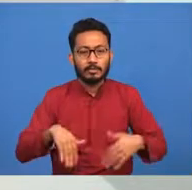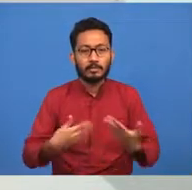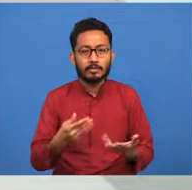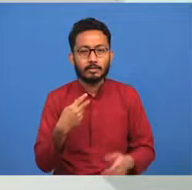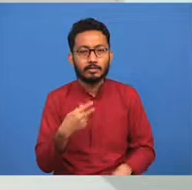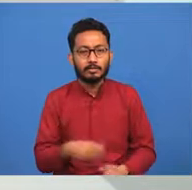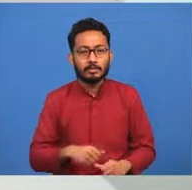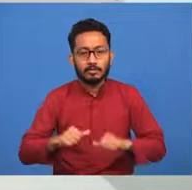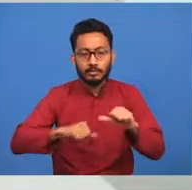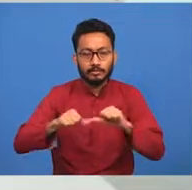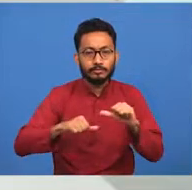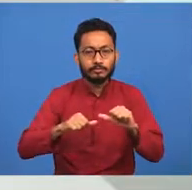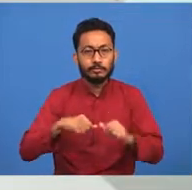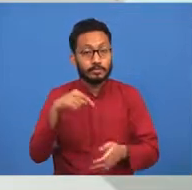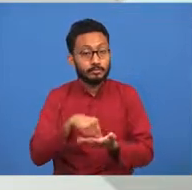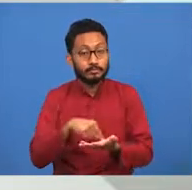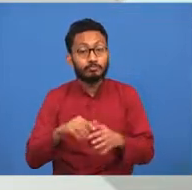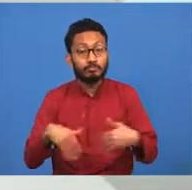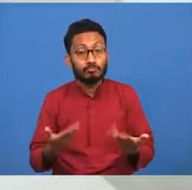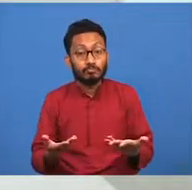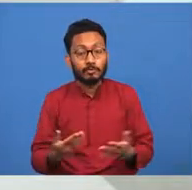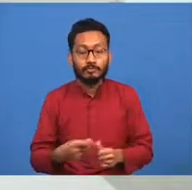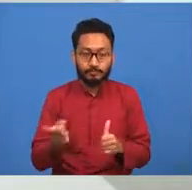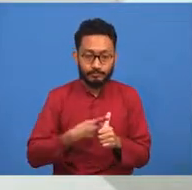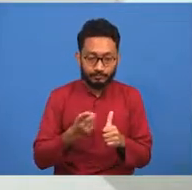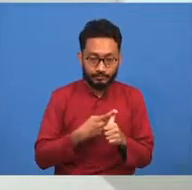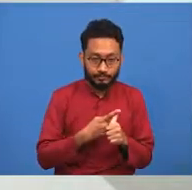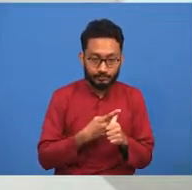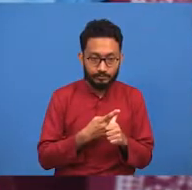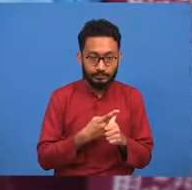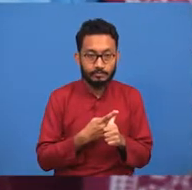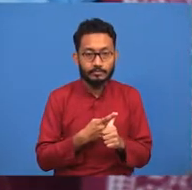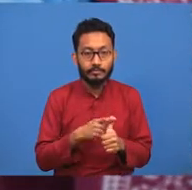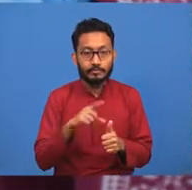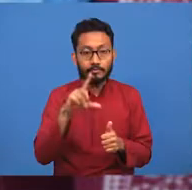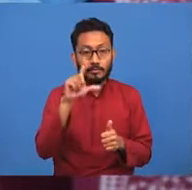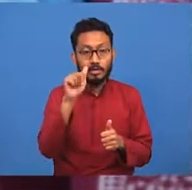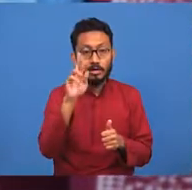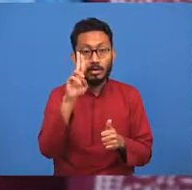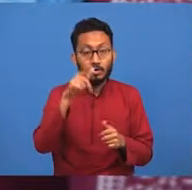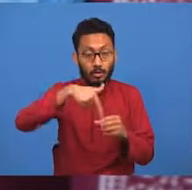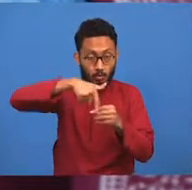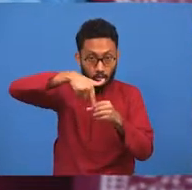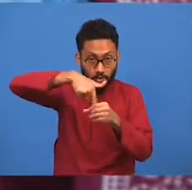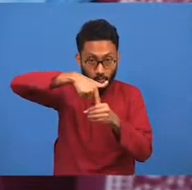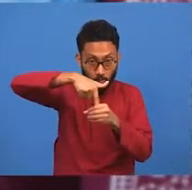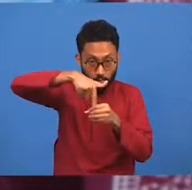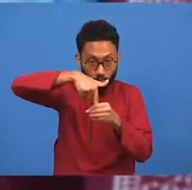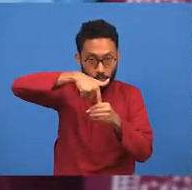kali, iaitu ini adalah larutan argentum nitrat dengan isi